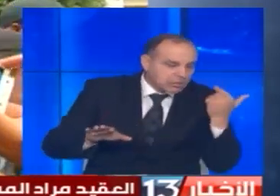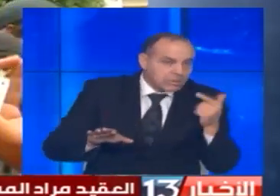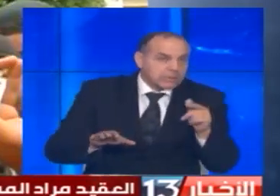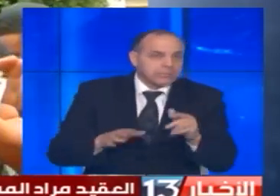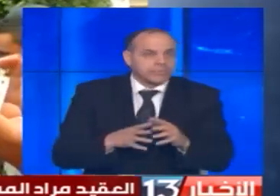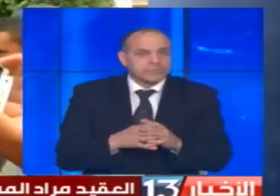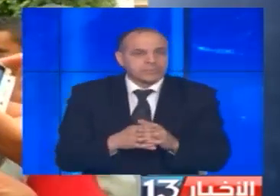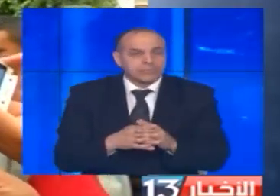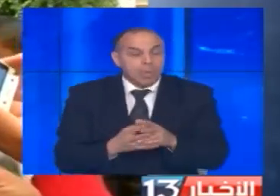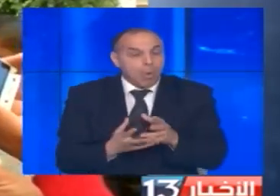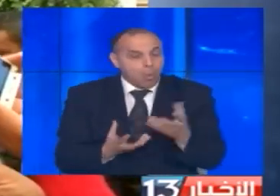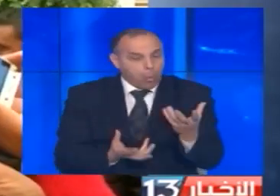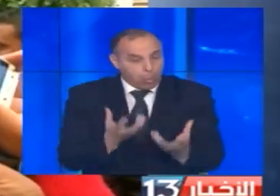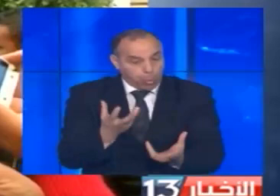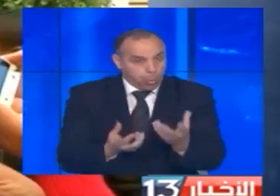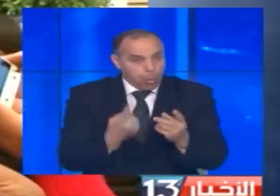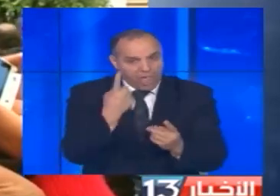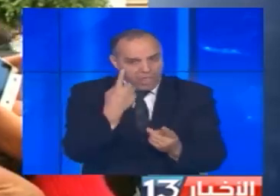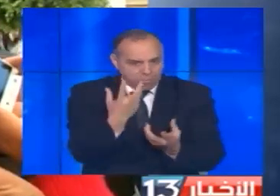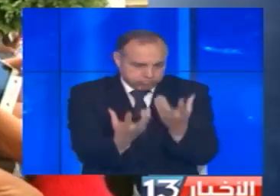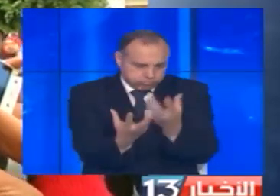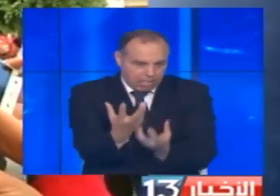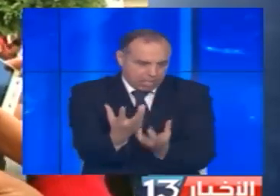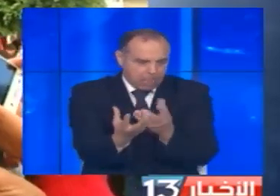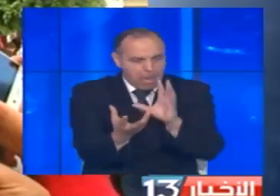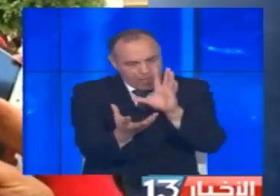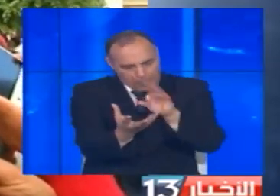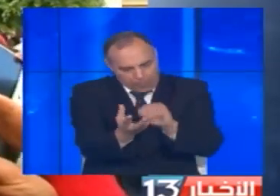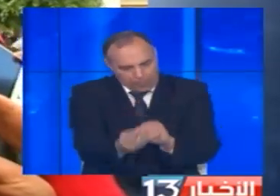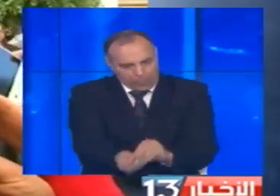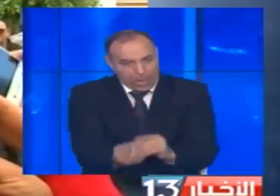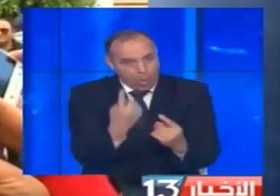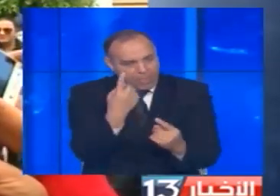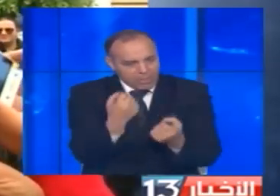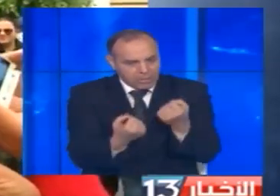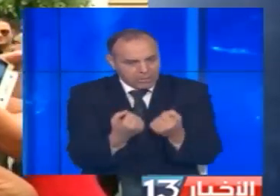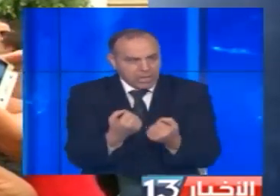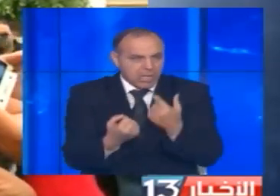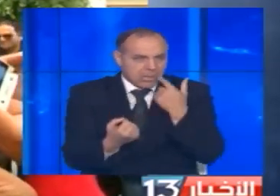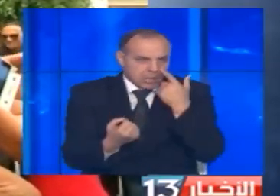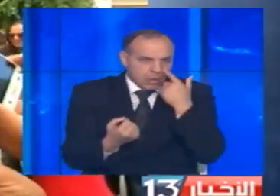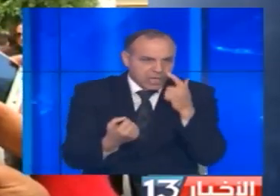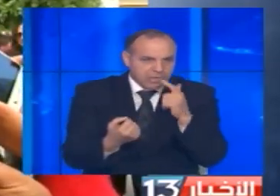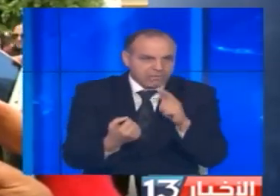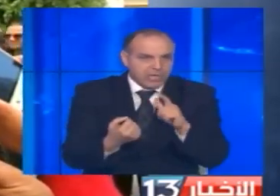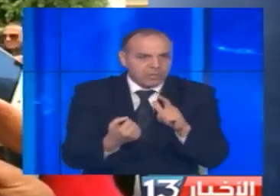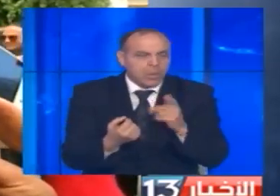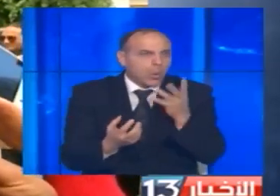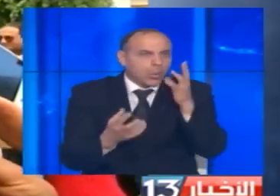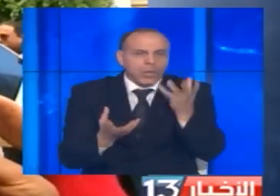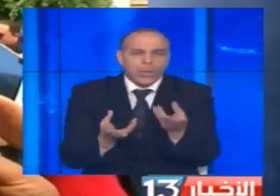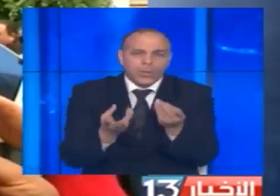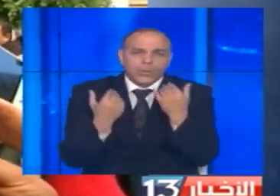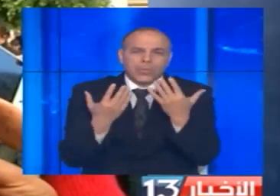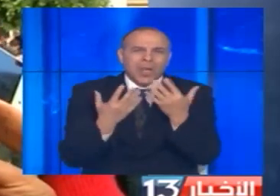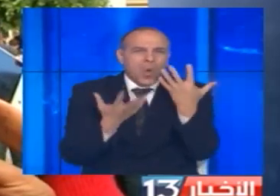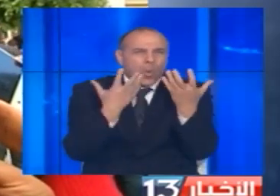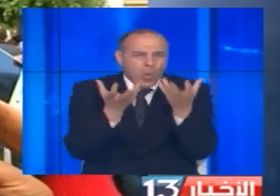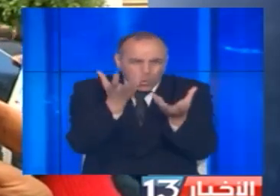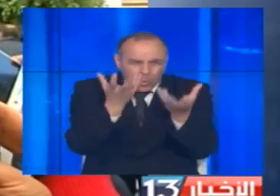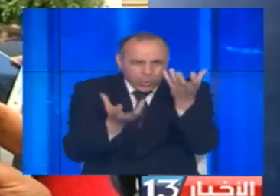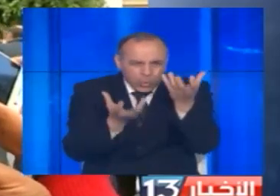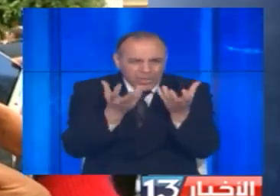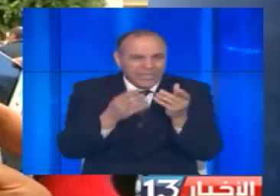أنه الحريق أتى على سيارة واحدة وتم إخماده، وتوا حاليا نقوموا بعملية استخراج دخان. المأوى